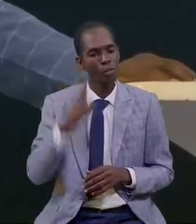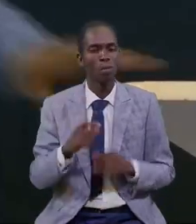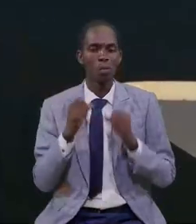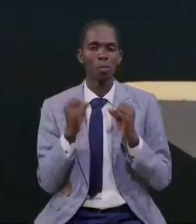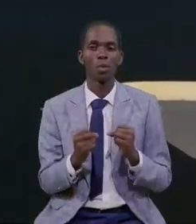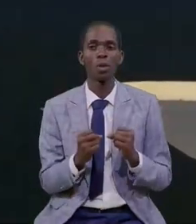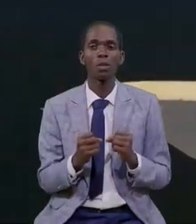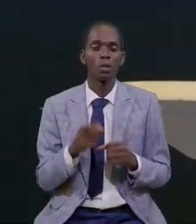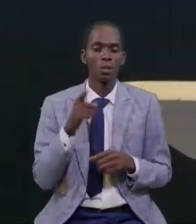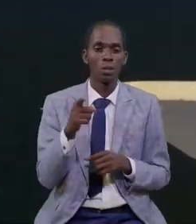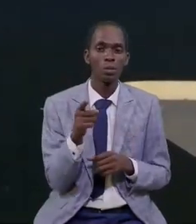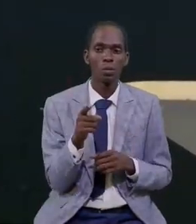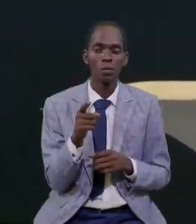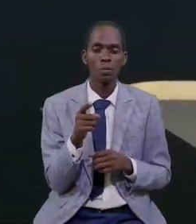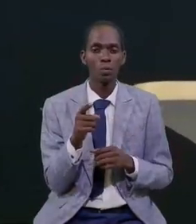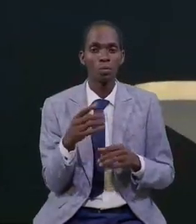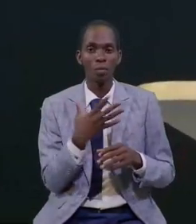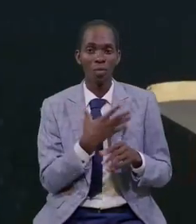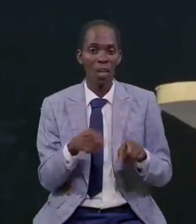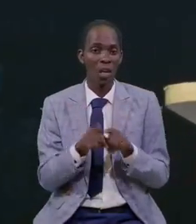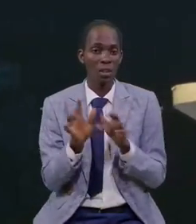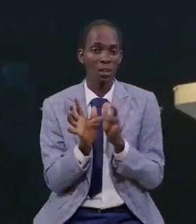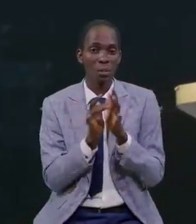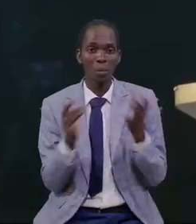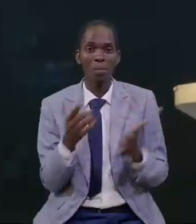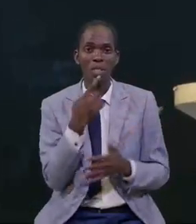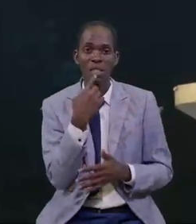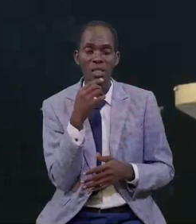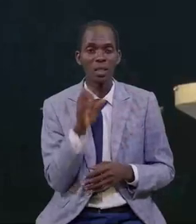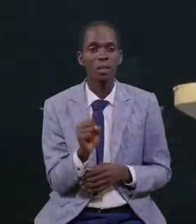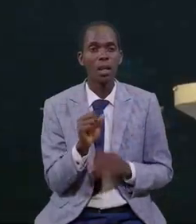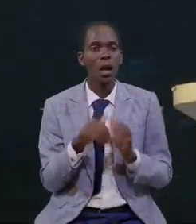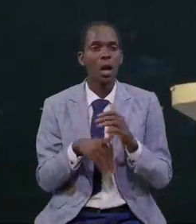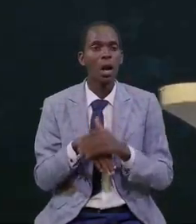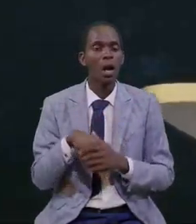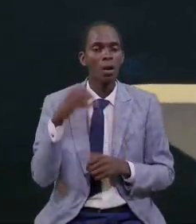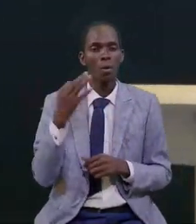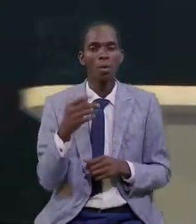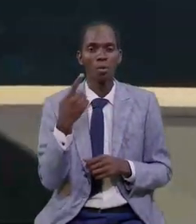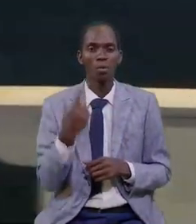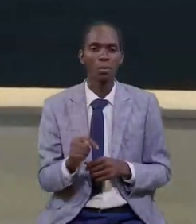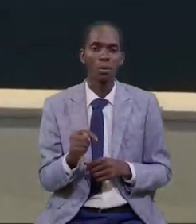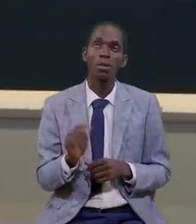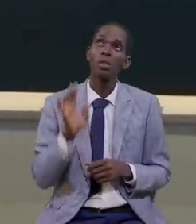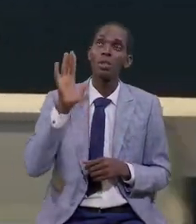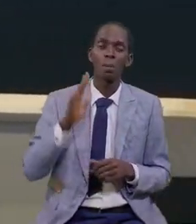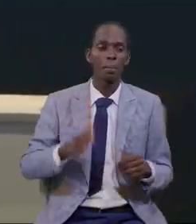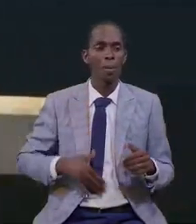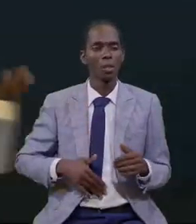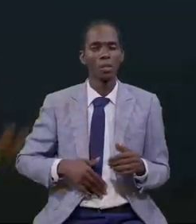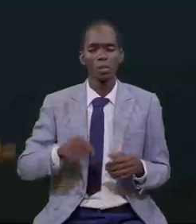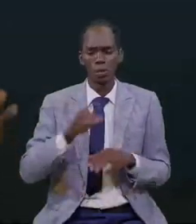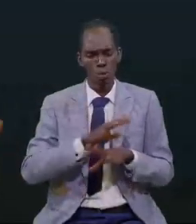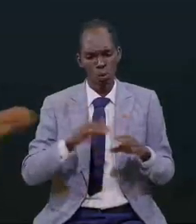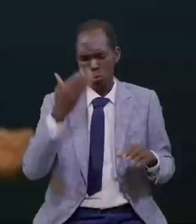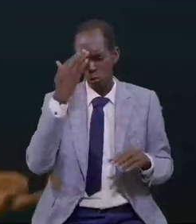en lui selon que dit l'Écriture des fleuves d'eau viv tu ne savais pas que